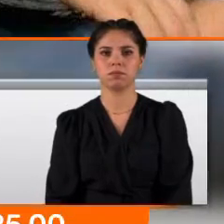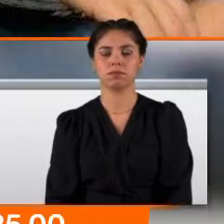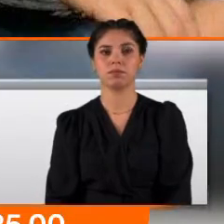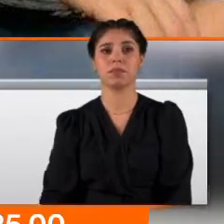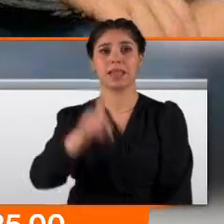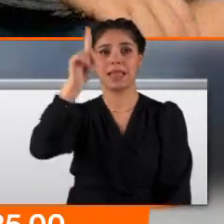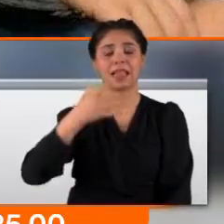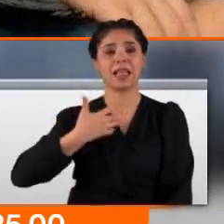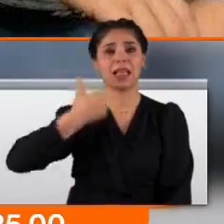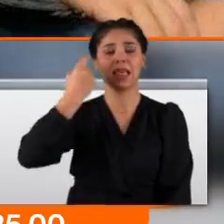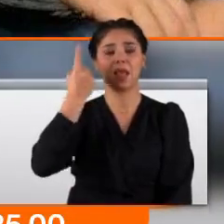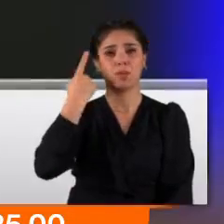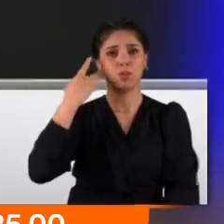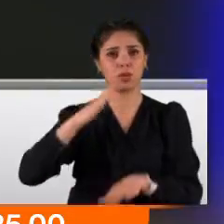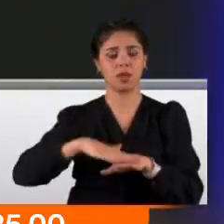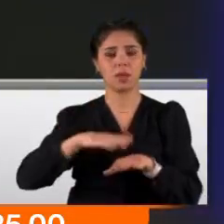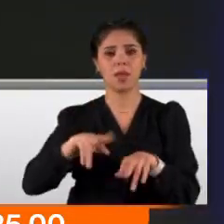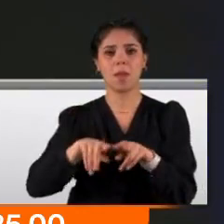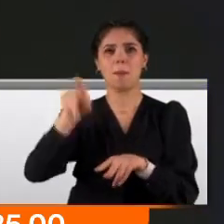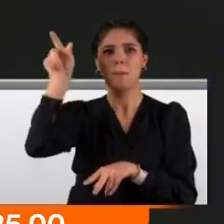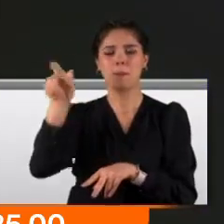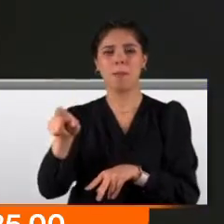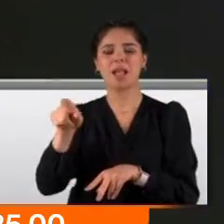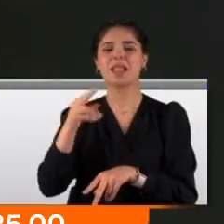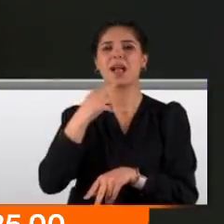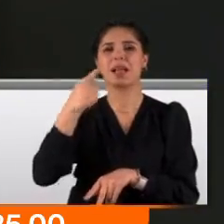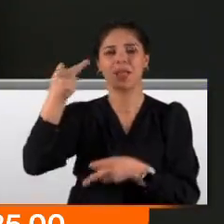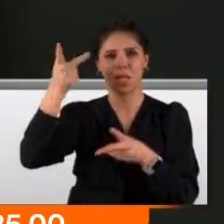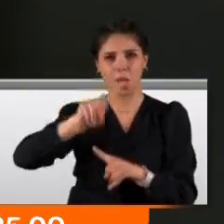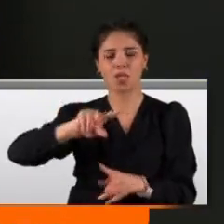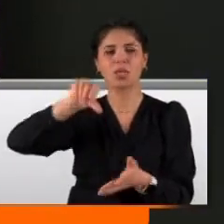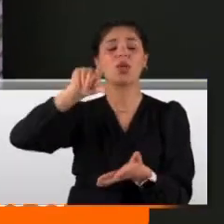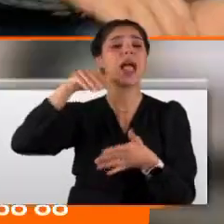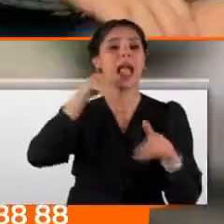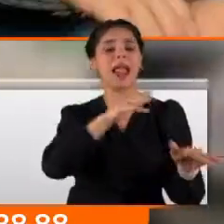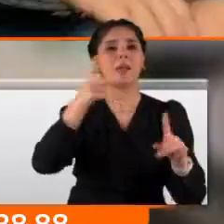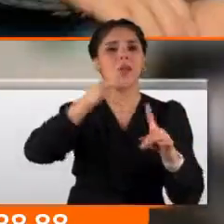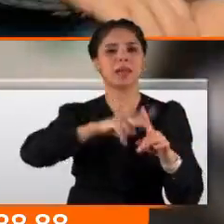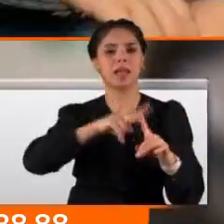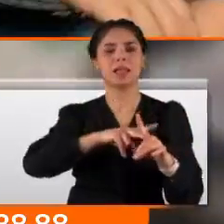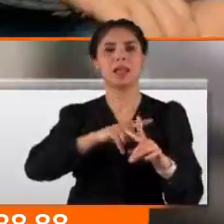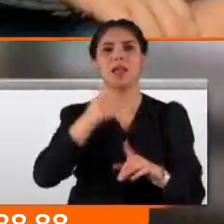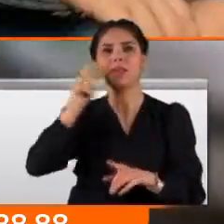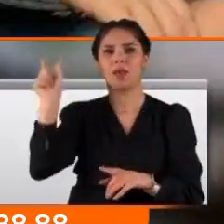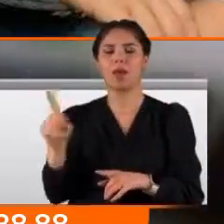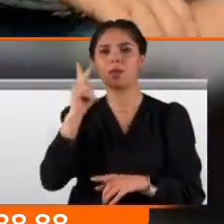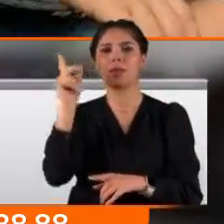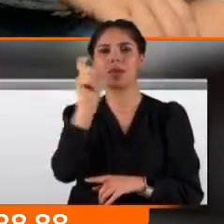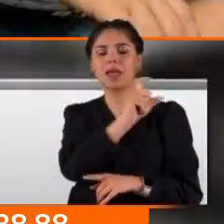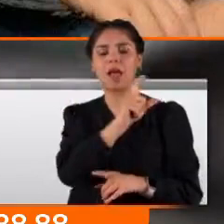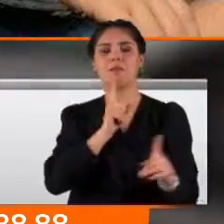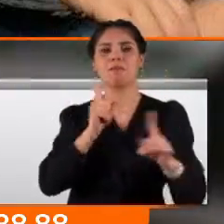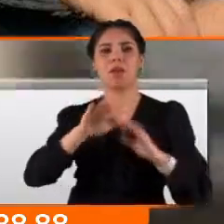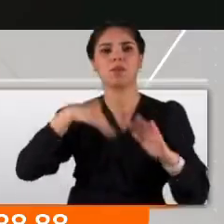ilk infaz gerçekleşti mahzai eylemlerine katılan Muhsin şikâri 2 aylık yargılama sürecinin ardından